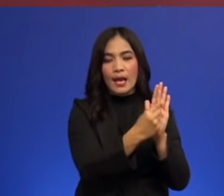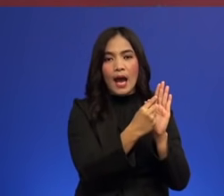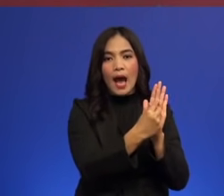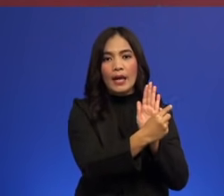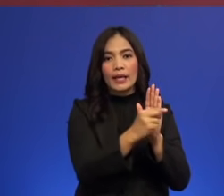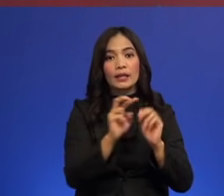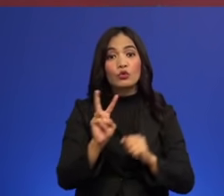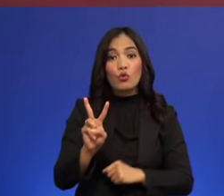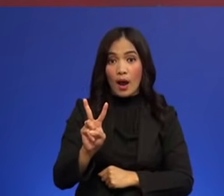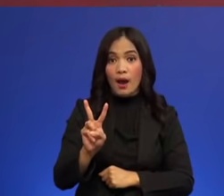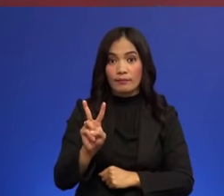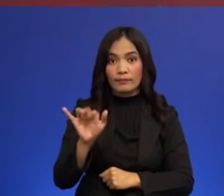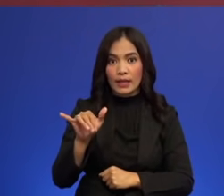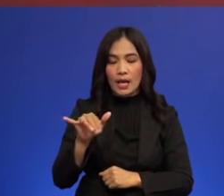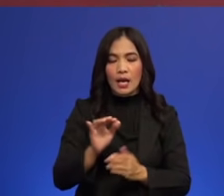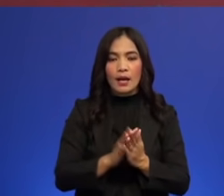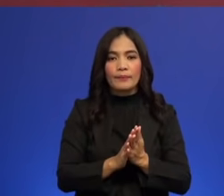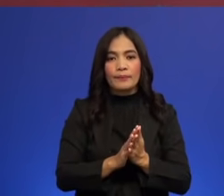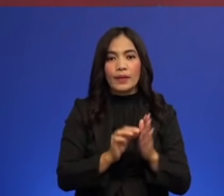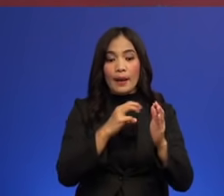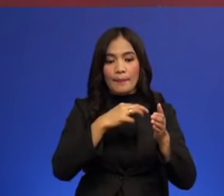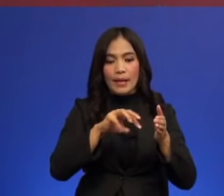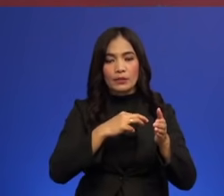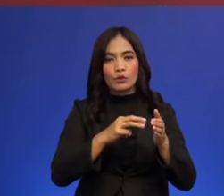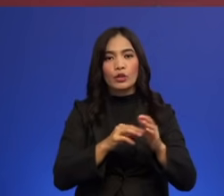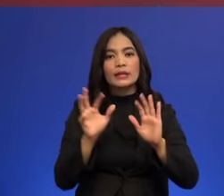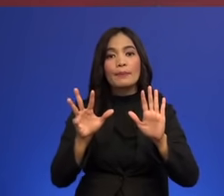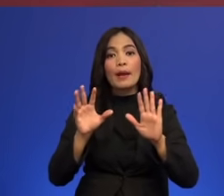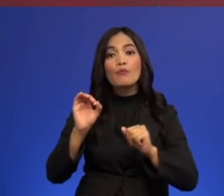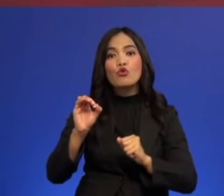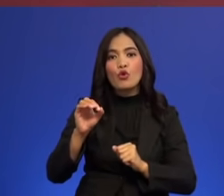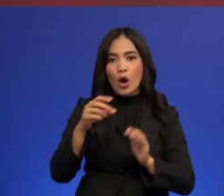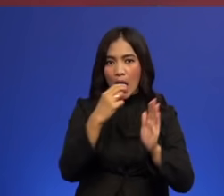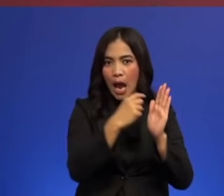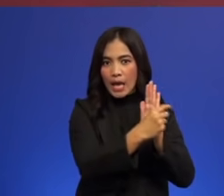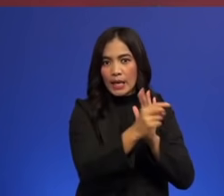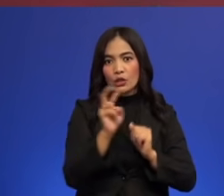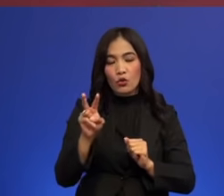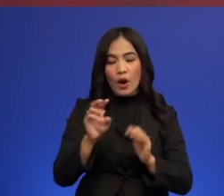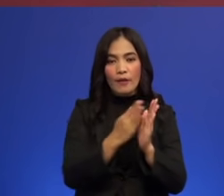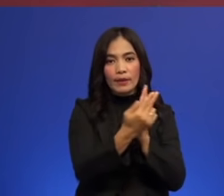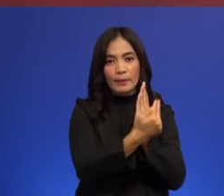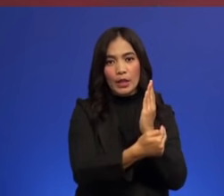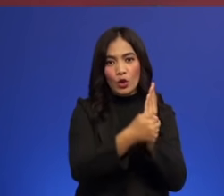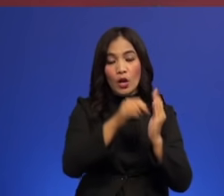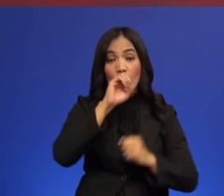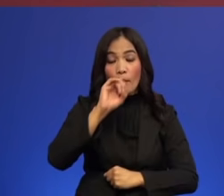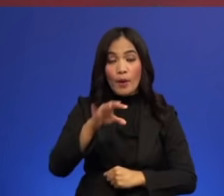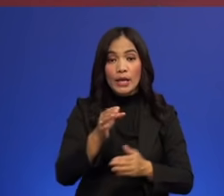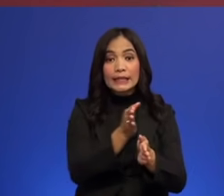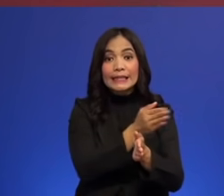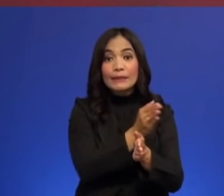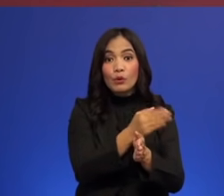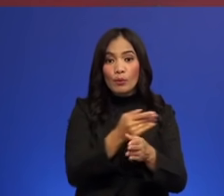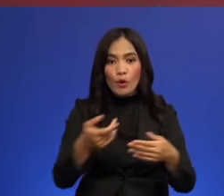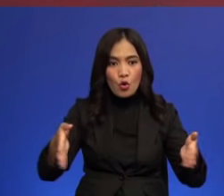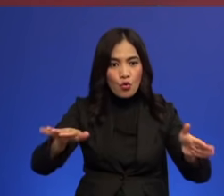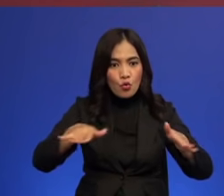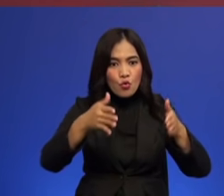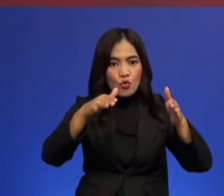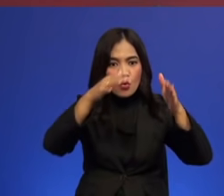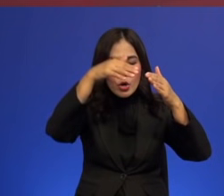yang kedua, Mazmur 90 ayat kedua, firman Tuhan mengatakan, sebelum